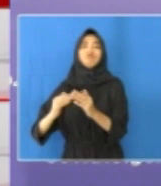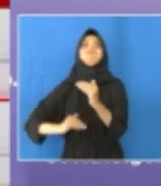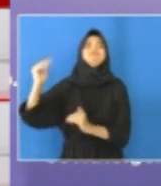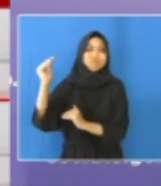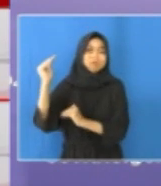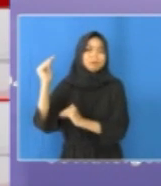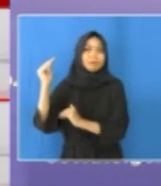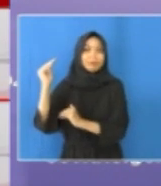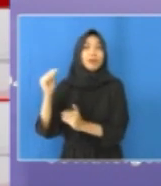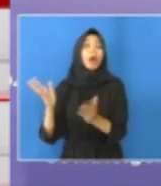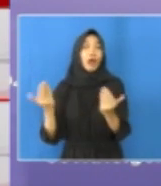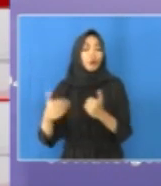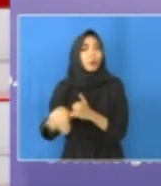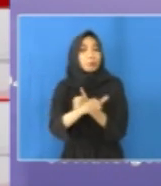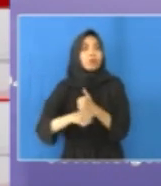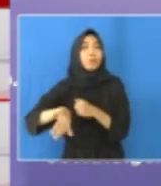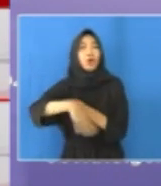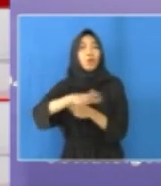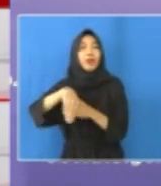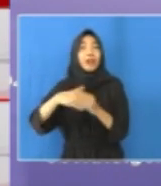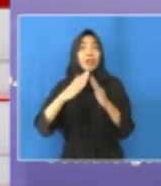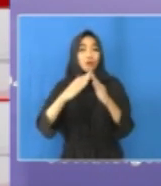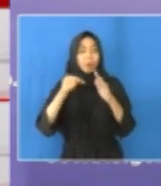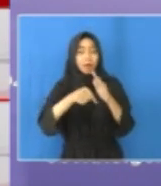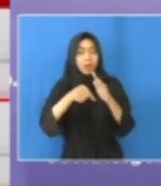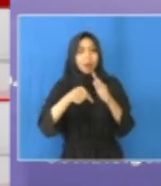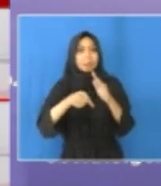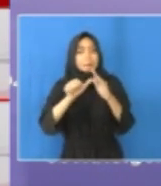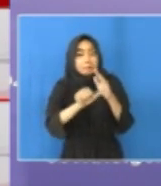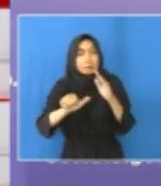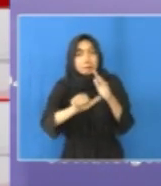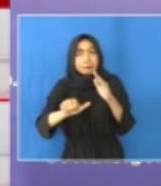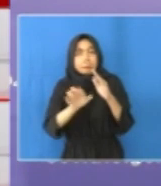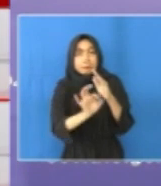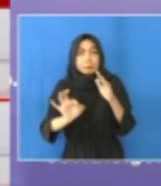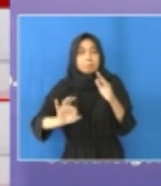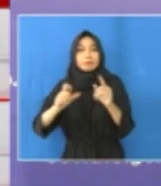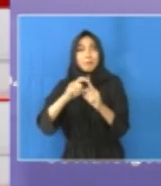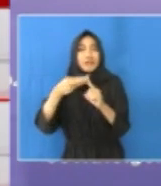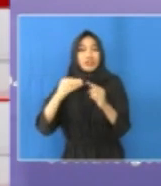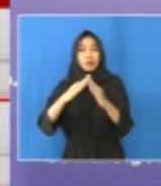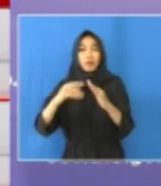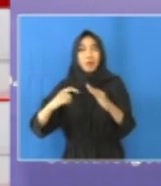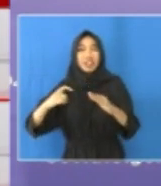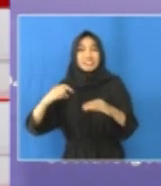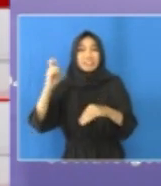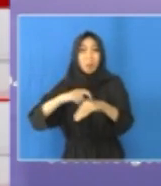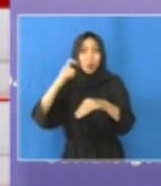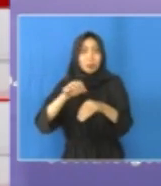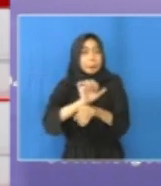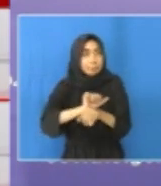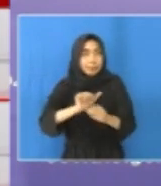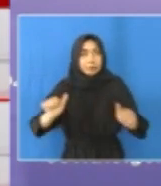Mari bersama-sama keluarga di rumah kita lakukan pemberantasan sarang nyamuk lakukan